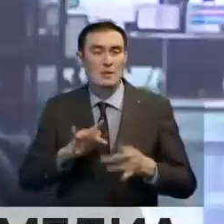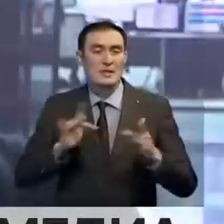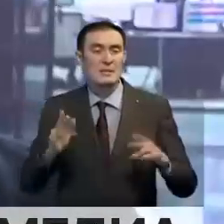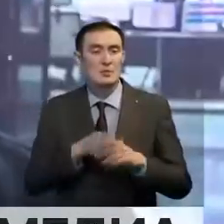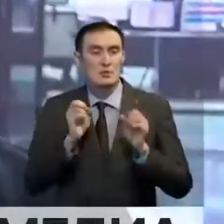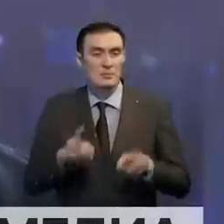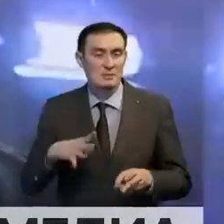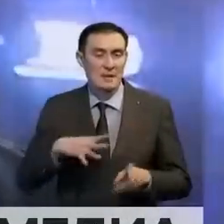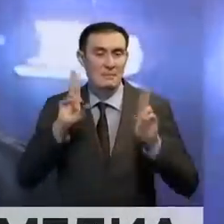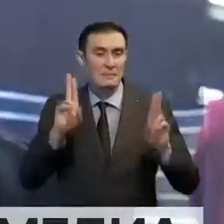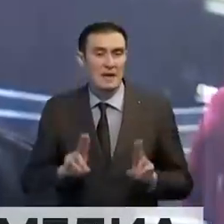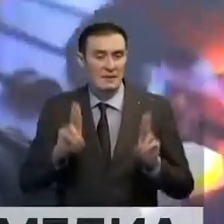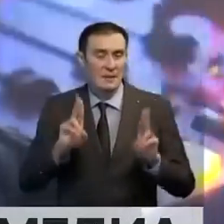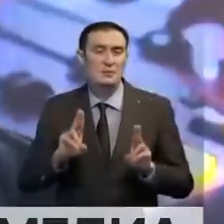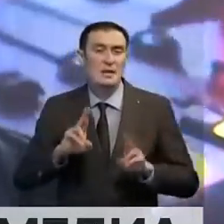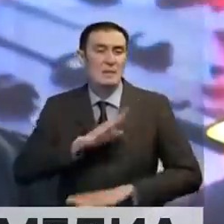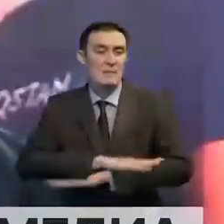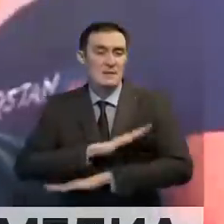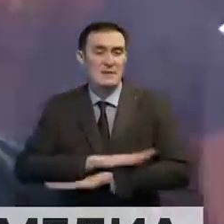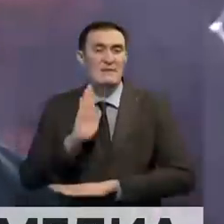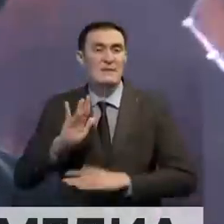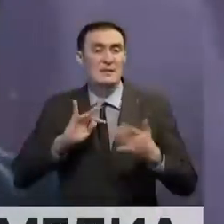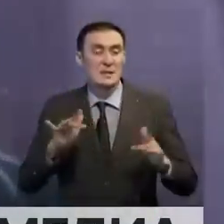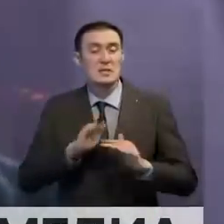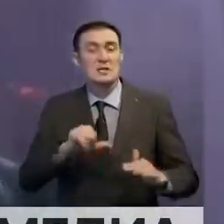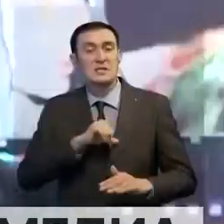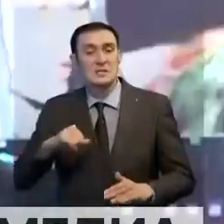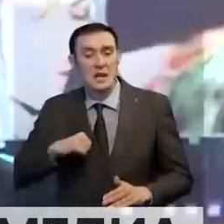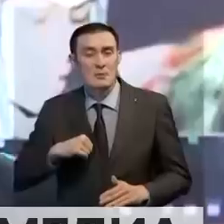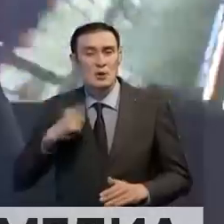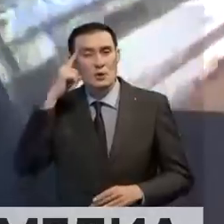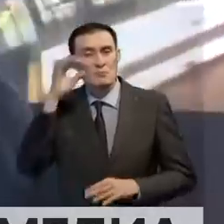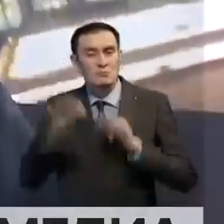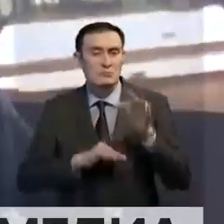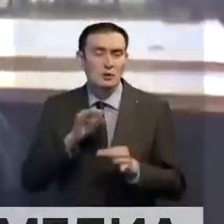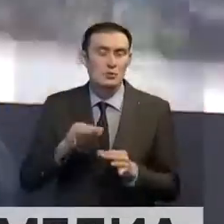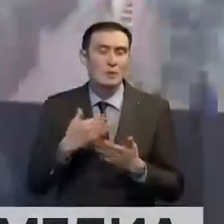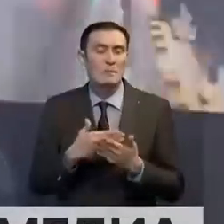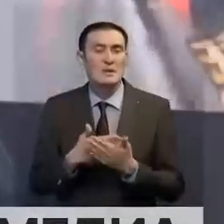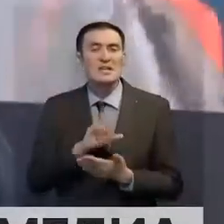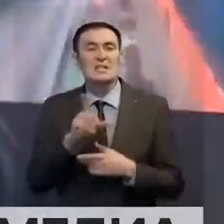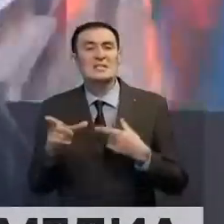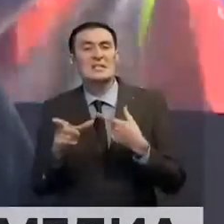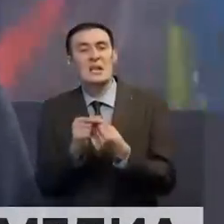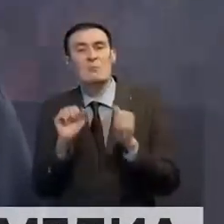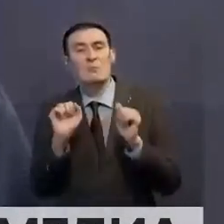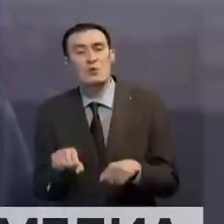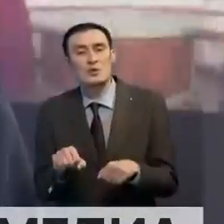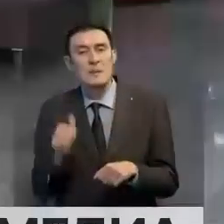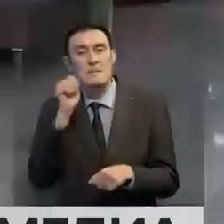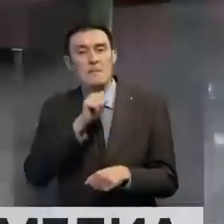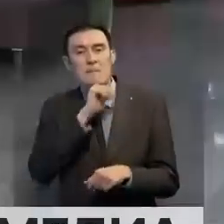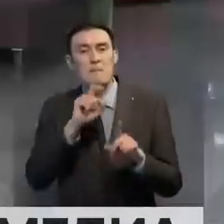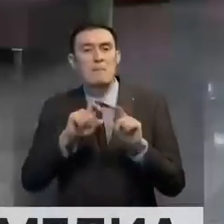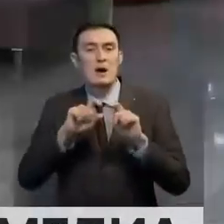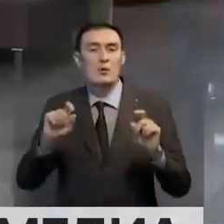интернет-безопасности. Это были некие правила, совет поведения в интернете. И дети сами сидели и рассуждали, с кем, например, можно разделить свой пароль, который у тебя в